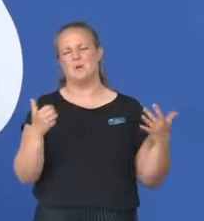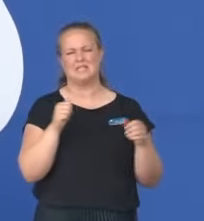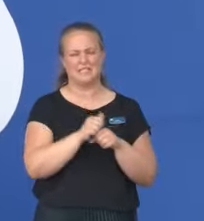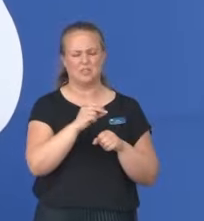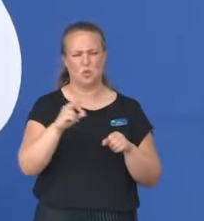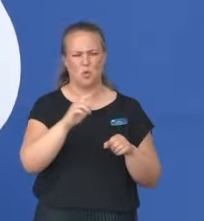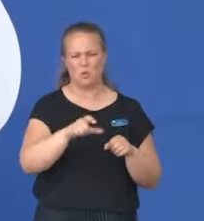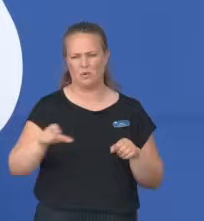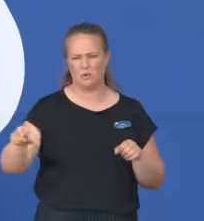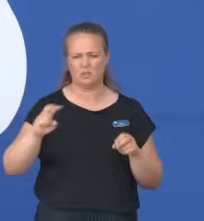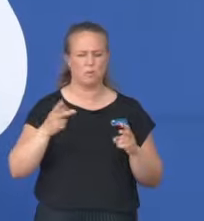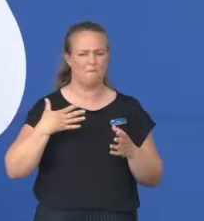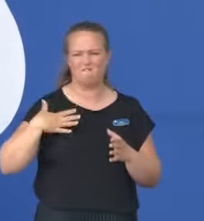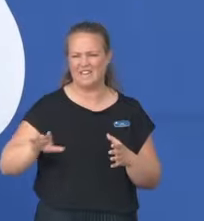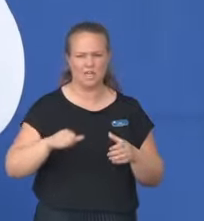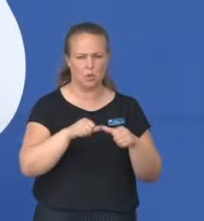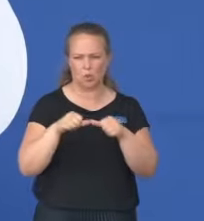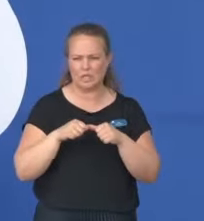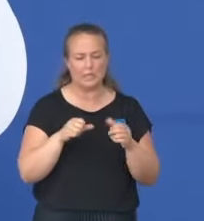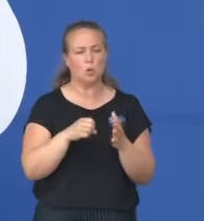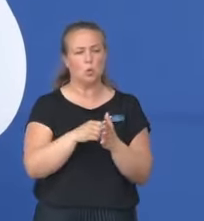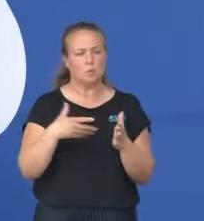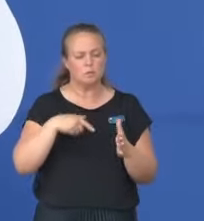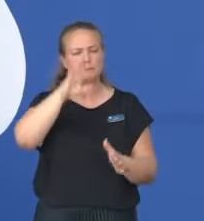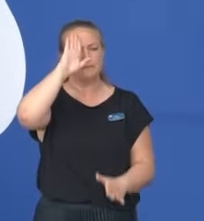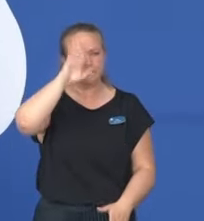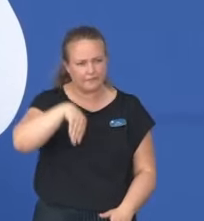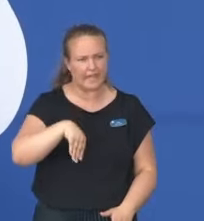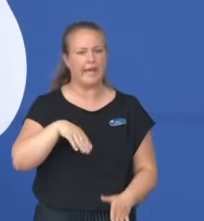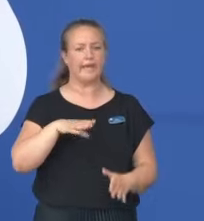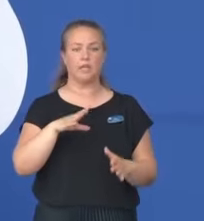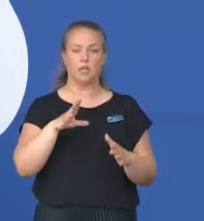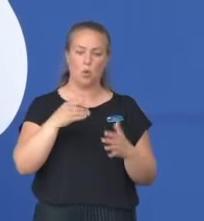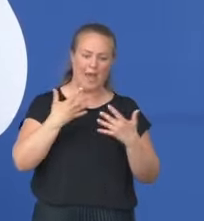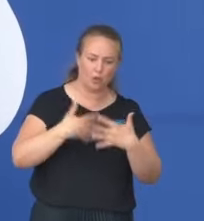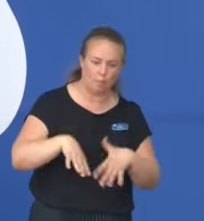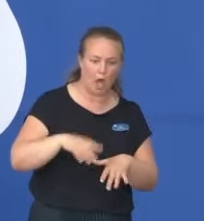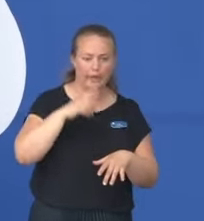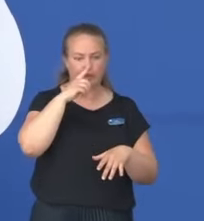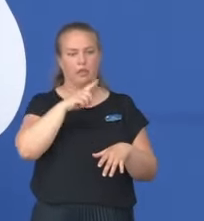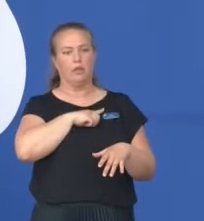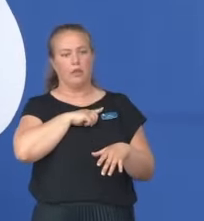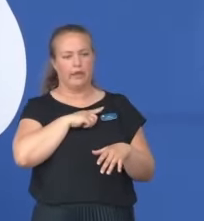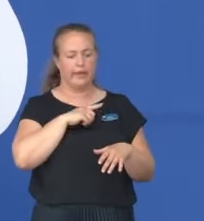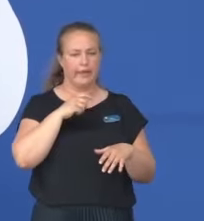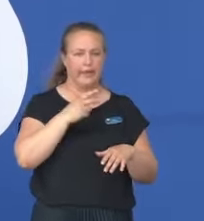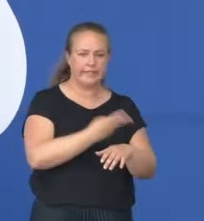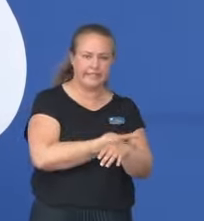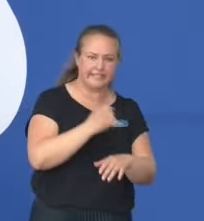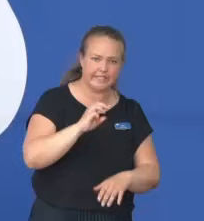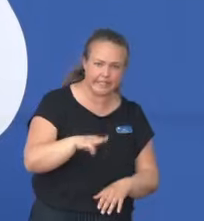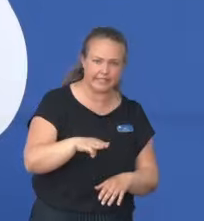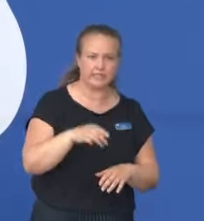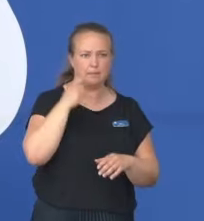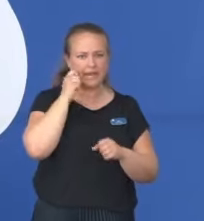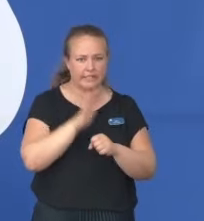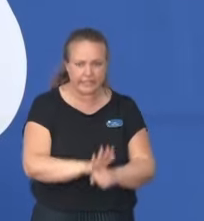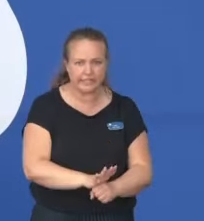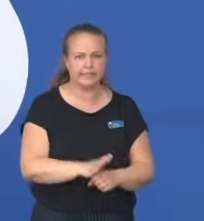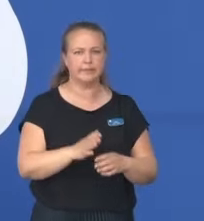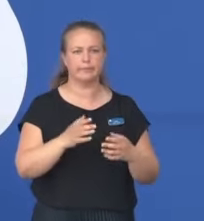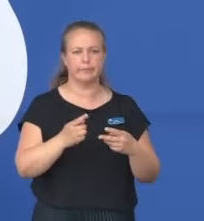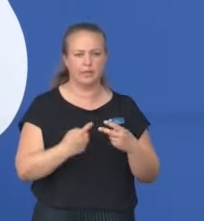vill organisera sig på grund av att man vet att man kommer bli utsatt för sexism eller rasism. Och det är ju någonting